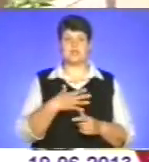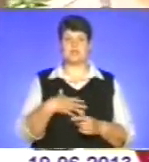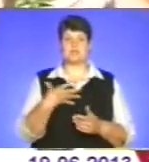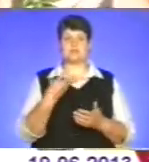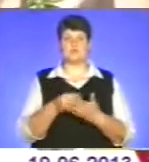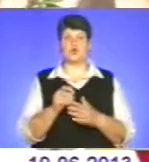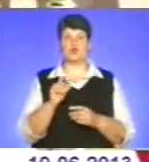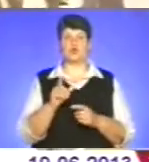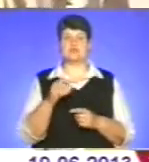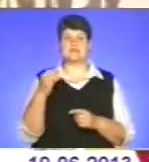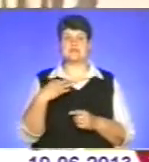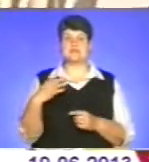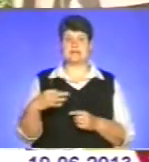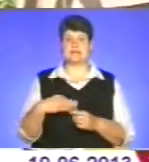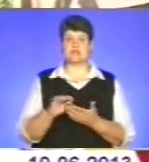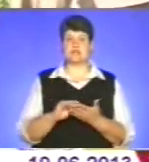сьогодні здає історію.